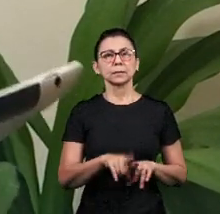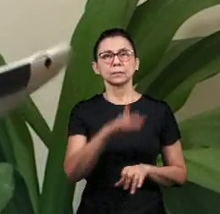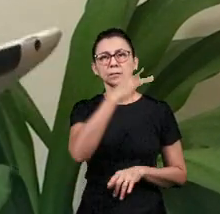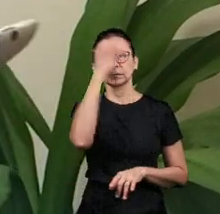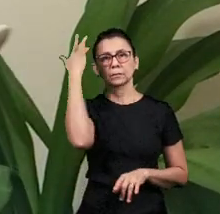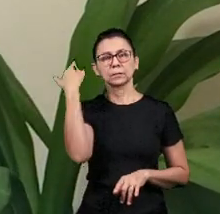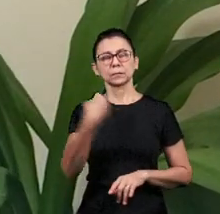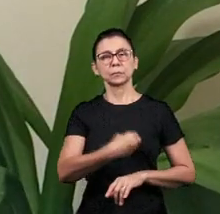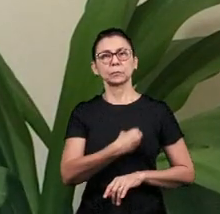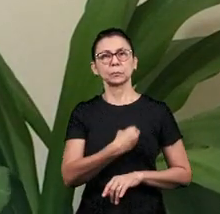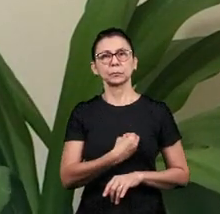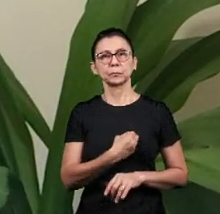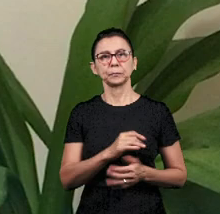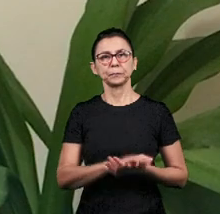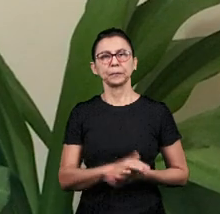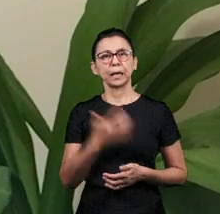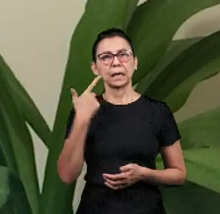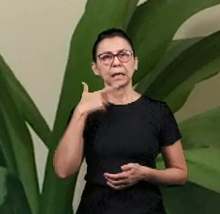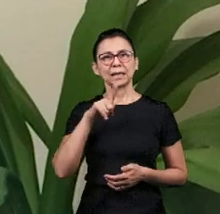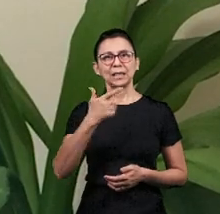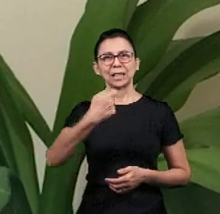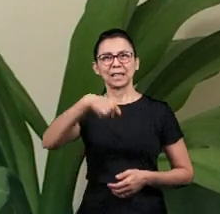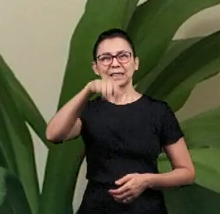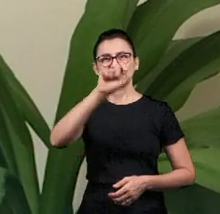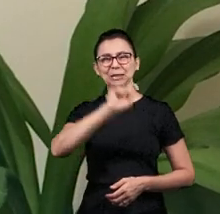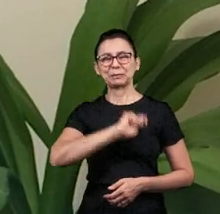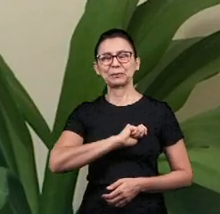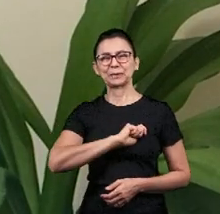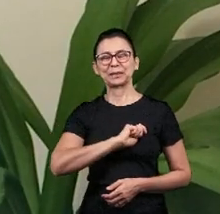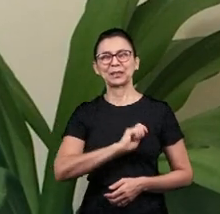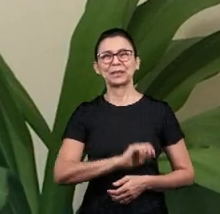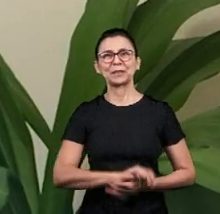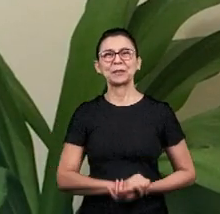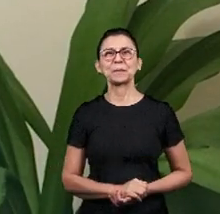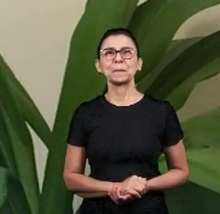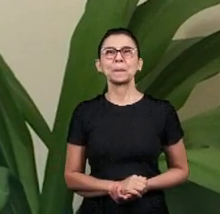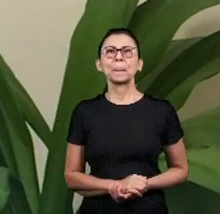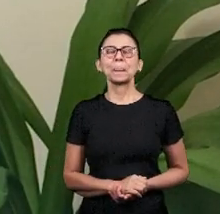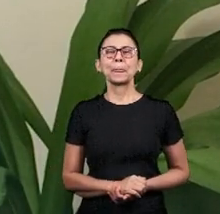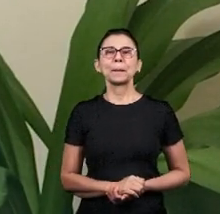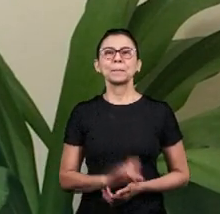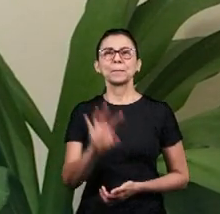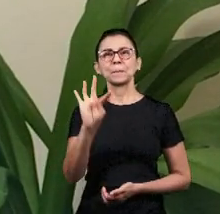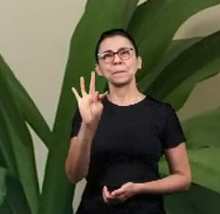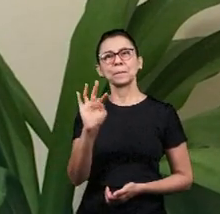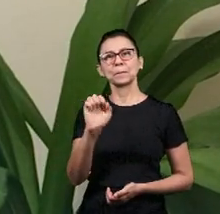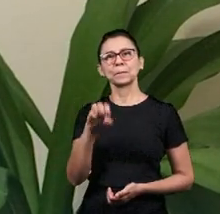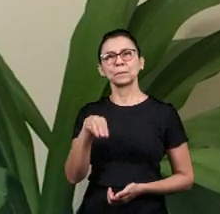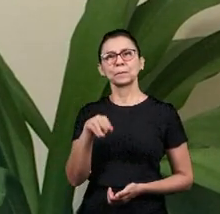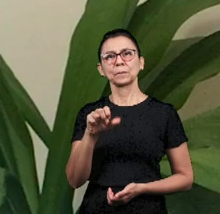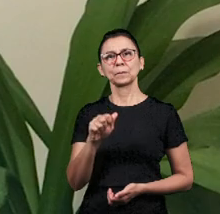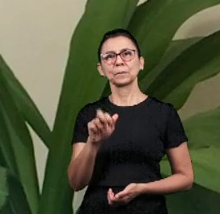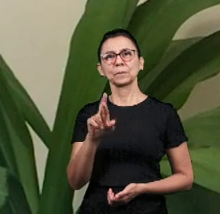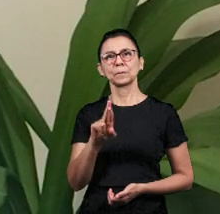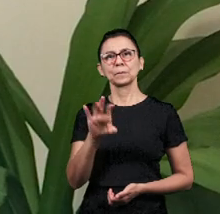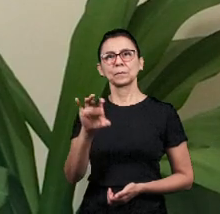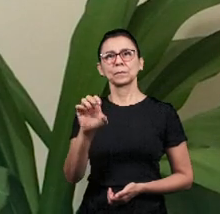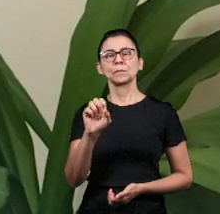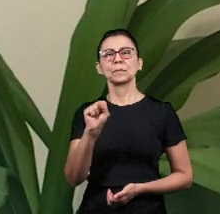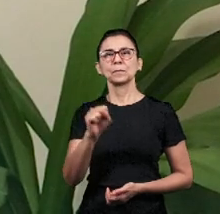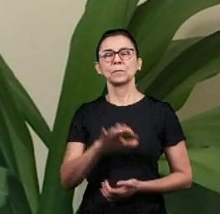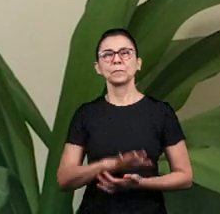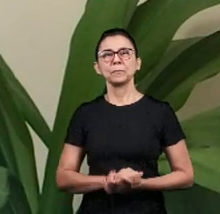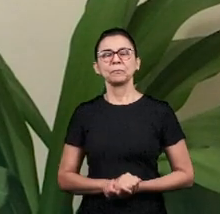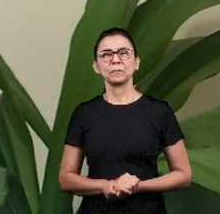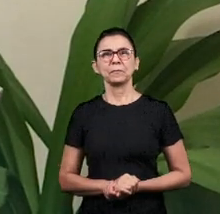en langue espagnole, par notre sœur, la jeune Tamaris, de l'église de Puebla, au Mexique, où